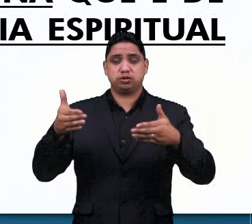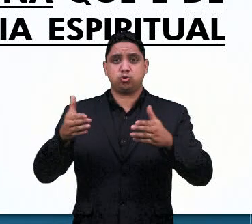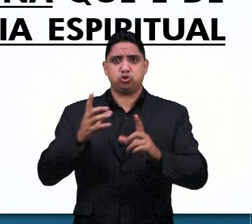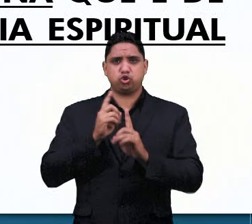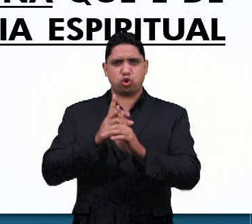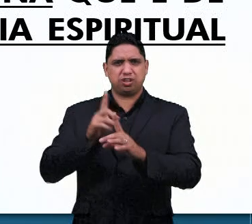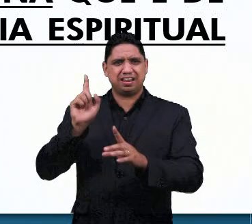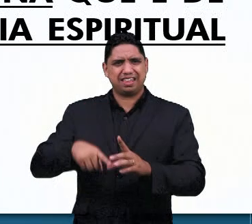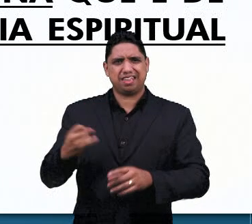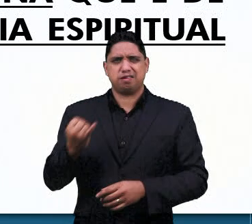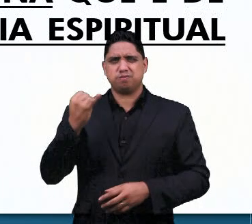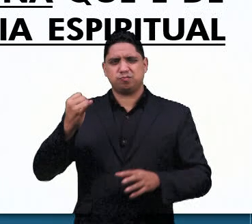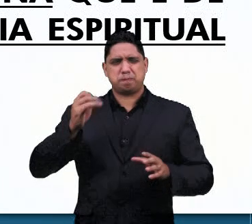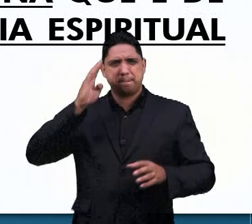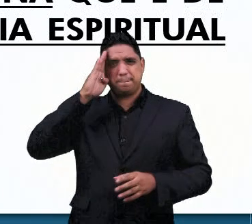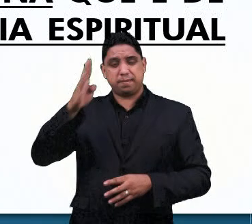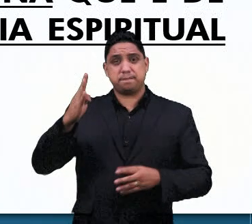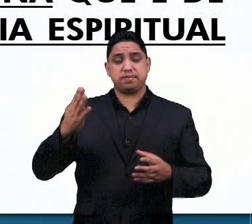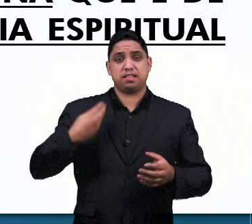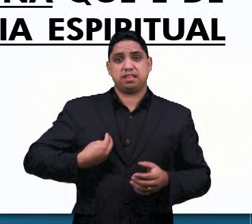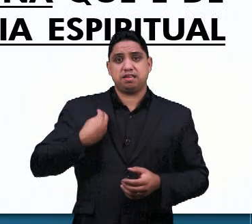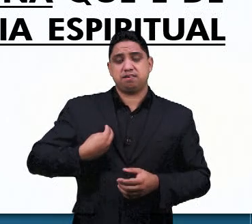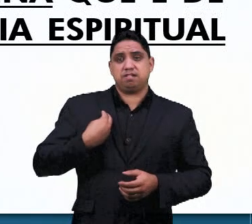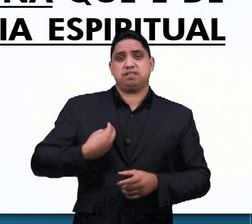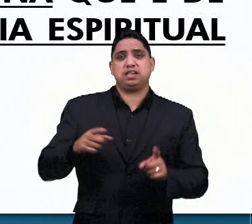d'importance fondamentale pour la vie